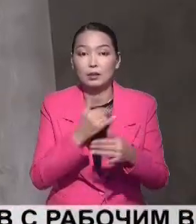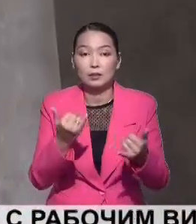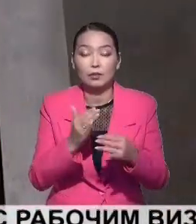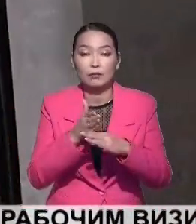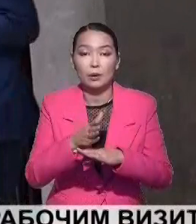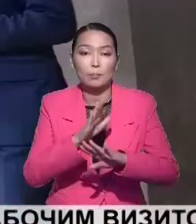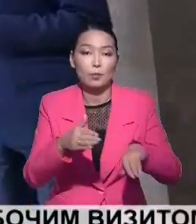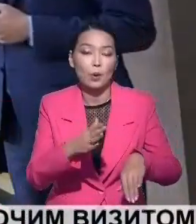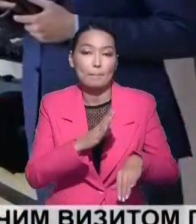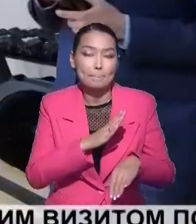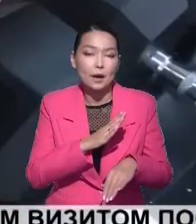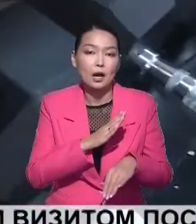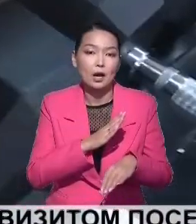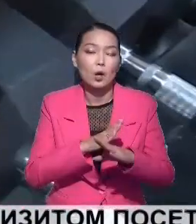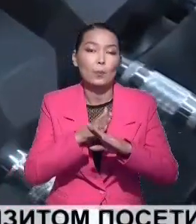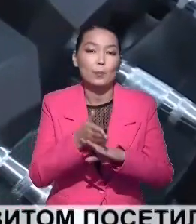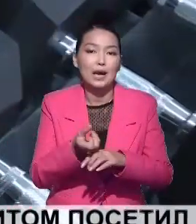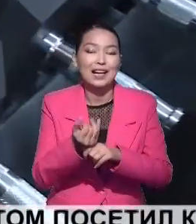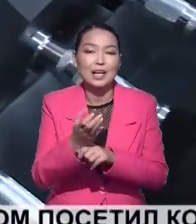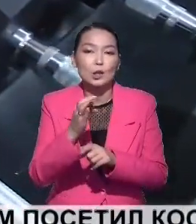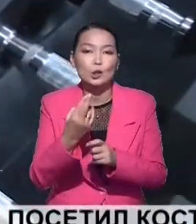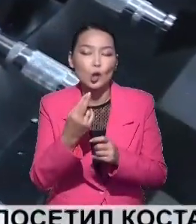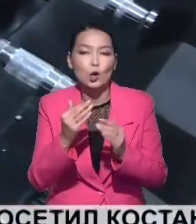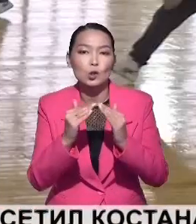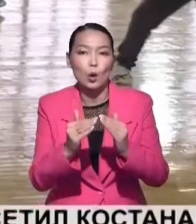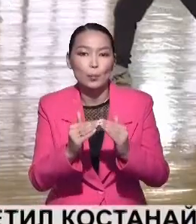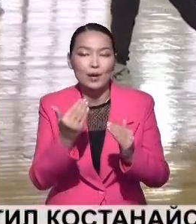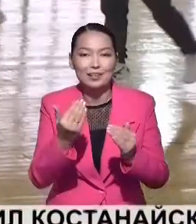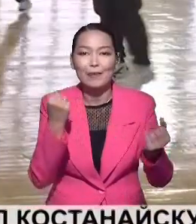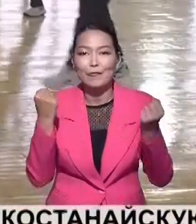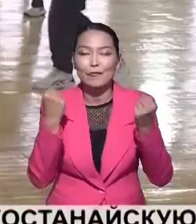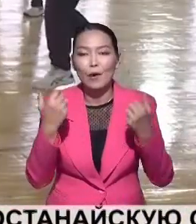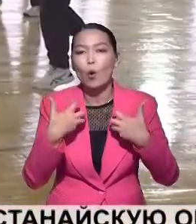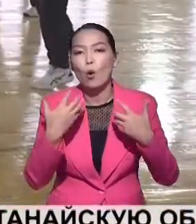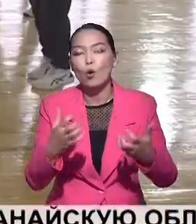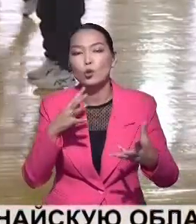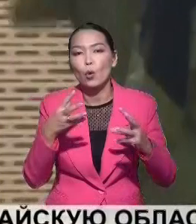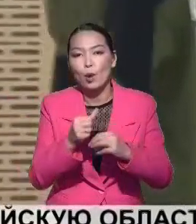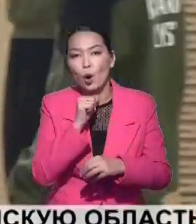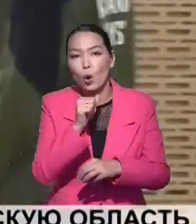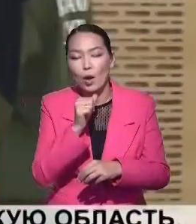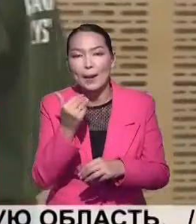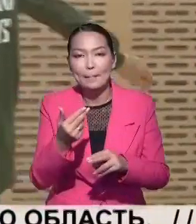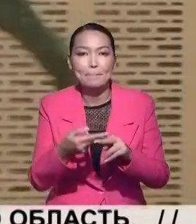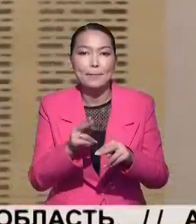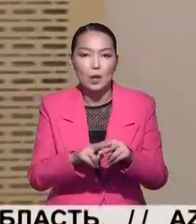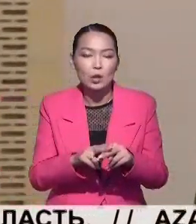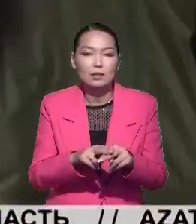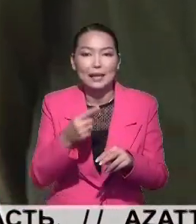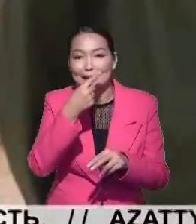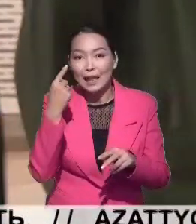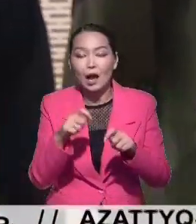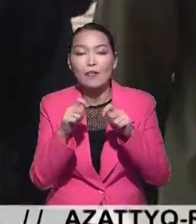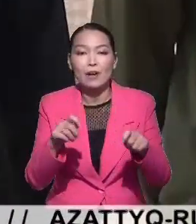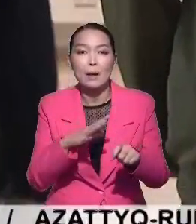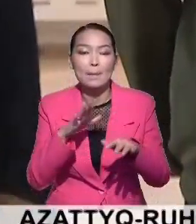регион Касым-Жомарт Токаев посетил и ряд социальных объектов. Один из них – это физкультурно-оздоровительный комплекс «Костанай». Построен он был совсем недавно. Здесь